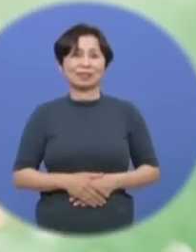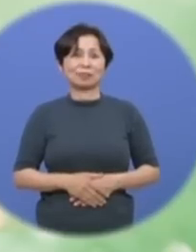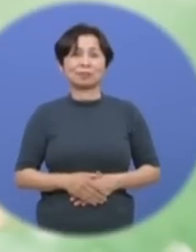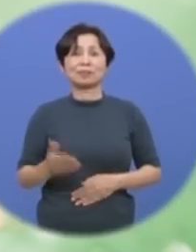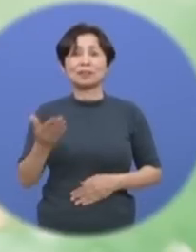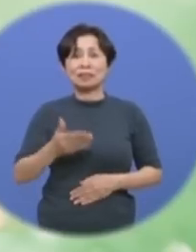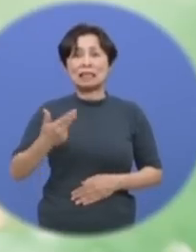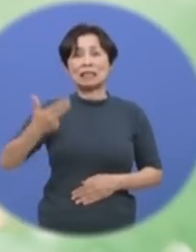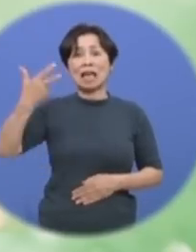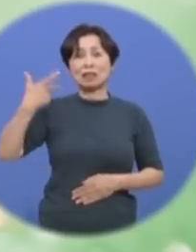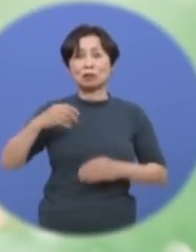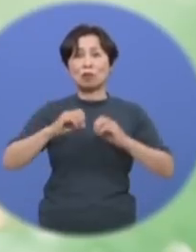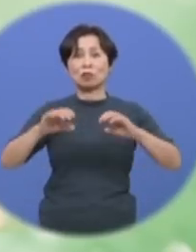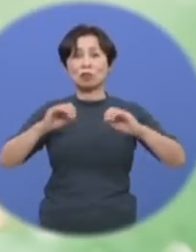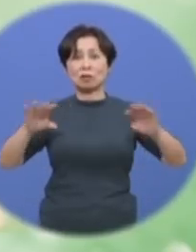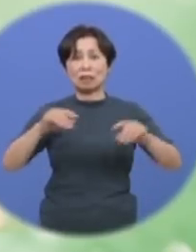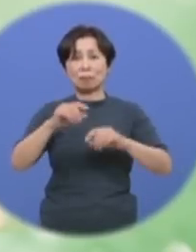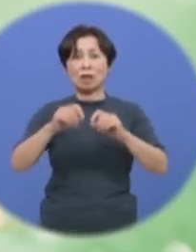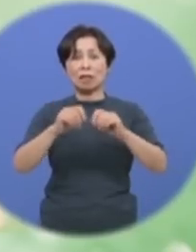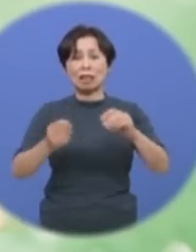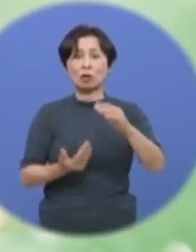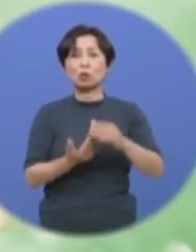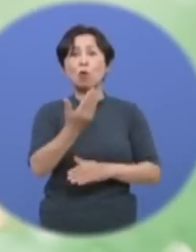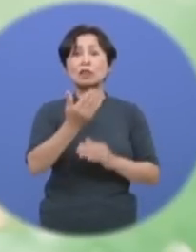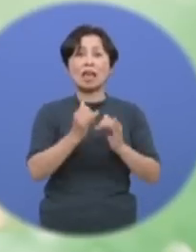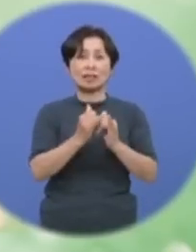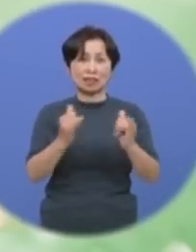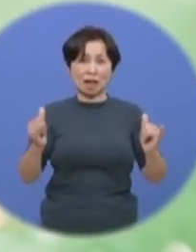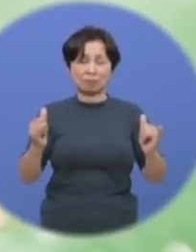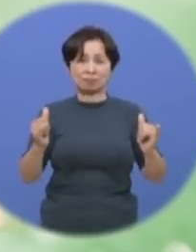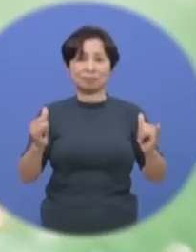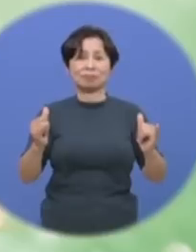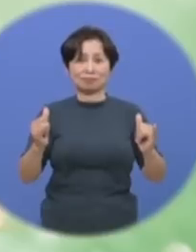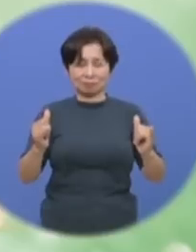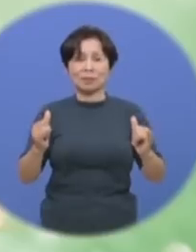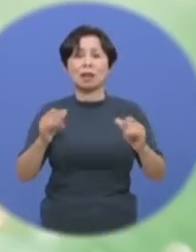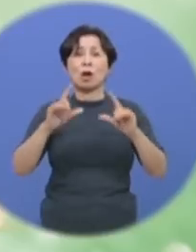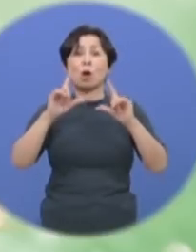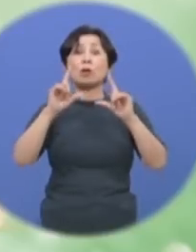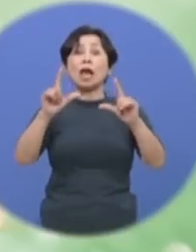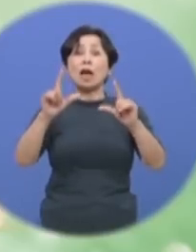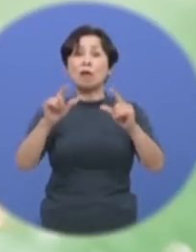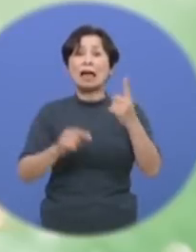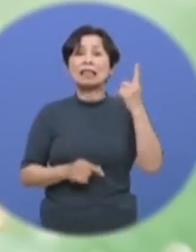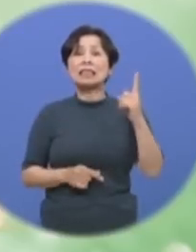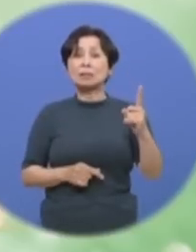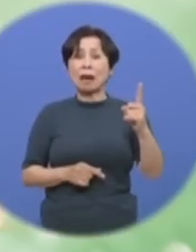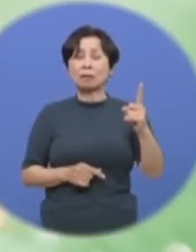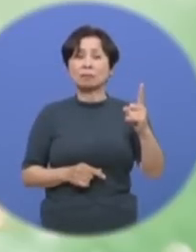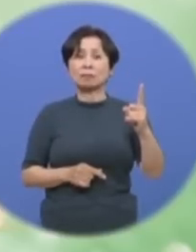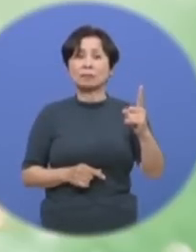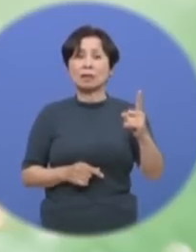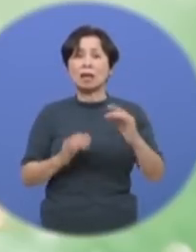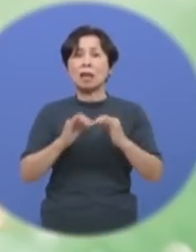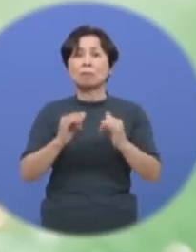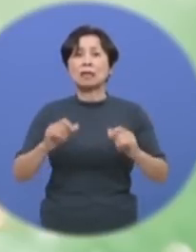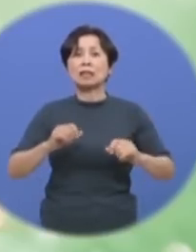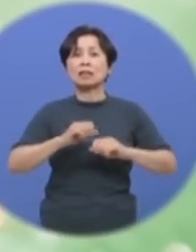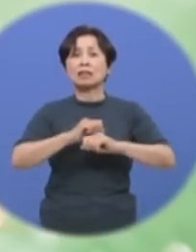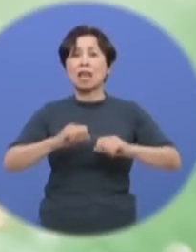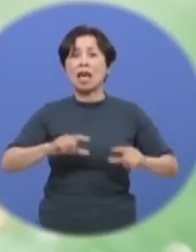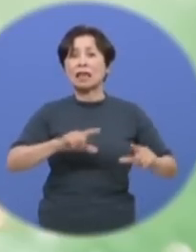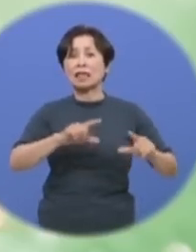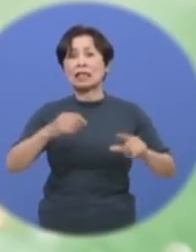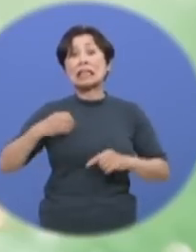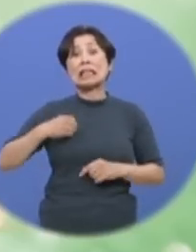続いて先週放送のプレゼントの当選者ですクイズの答えは一番の民生委員でした